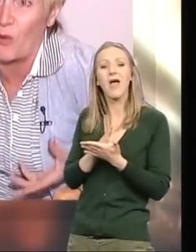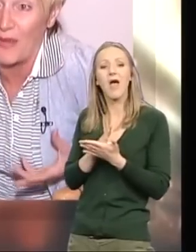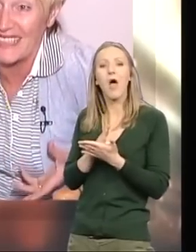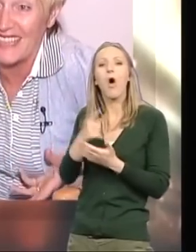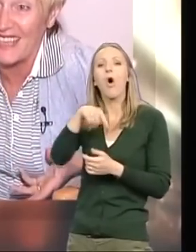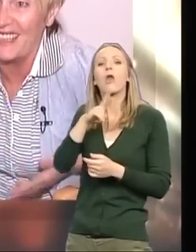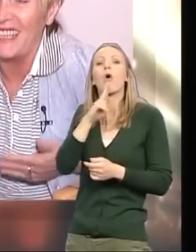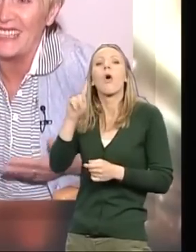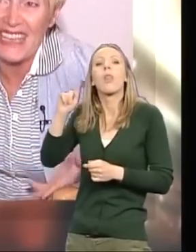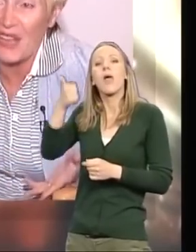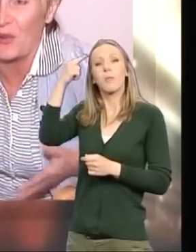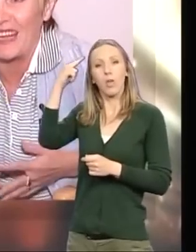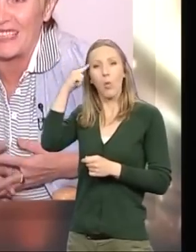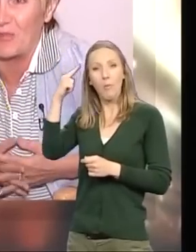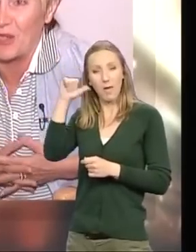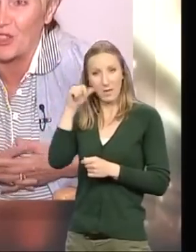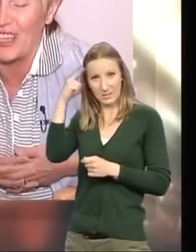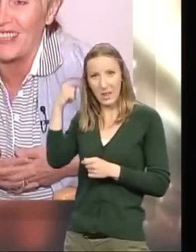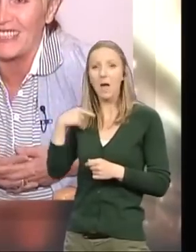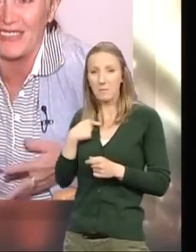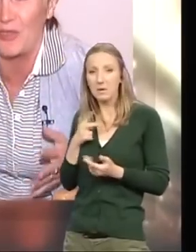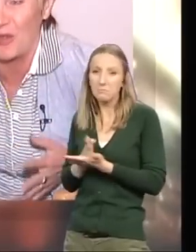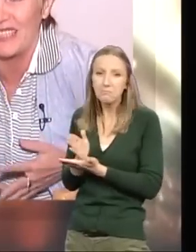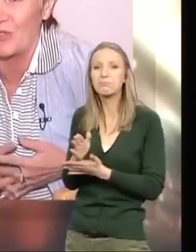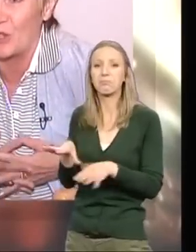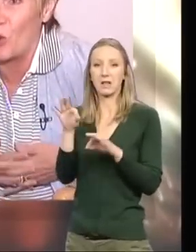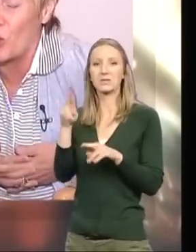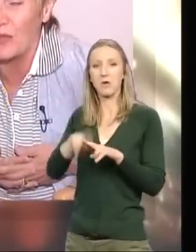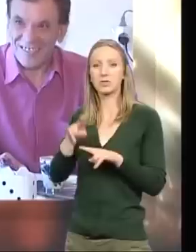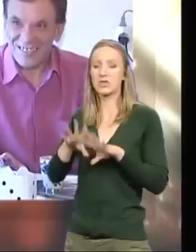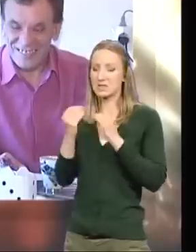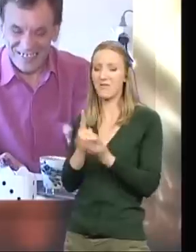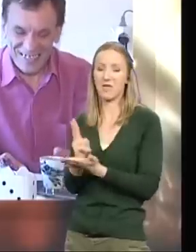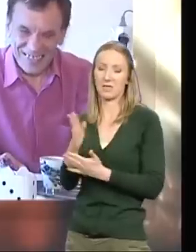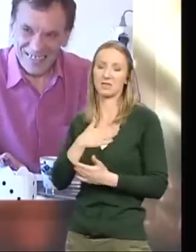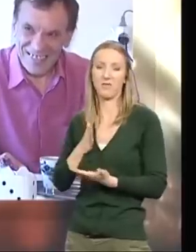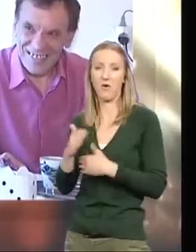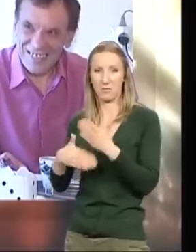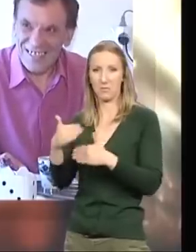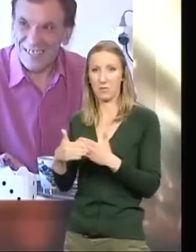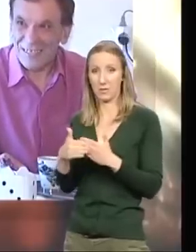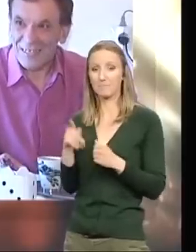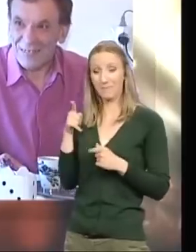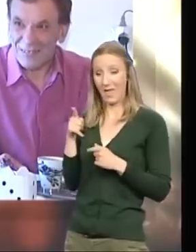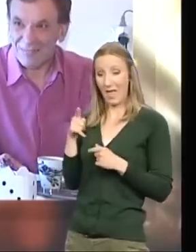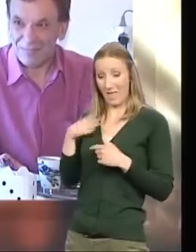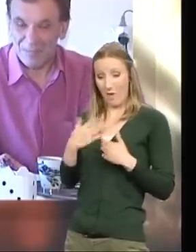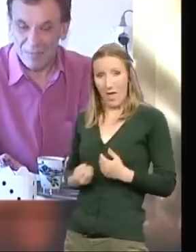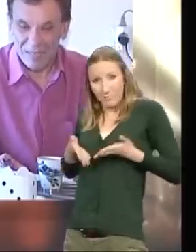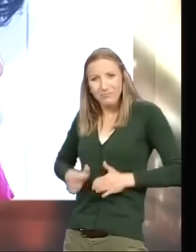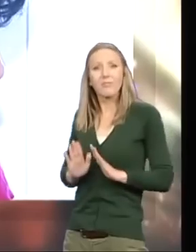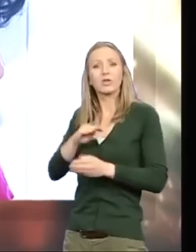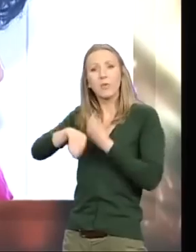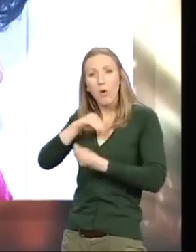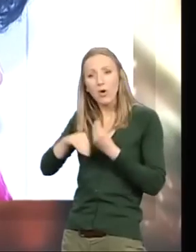najbolje ume i zna, nekako nalazimo rešenje i sve to ide svojim tokom. Posle biološke porodice stanovanje uz podršku